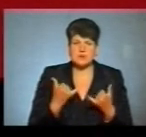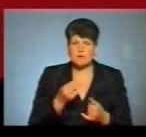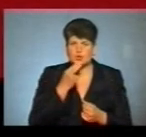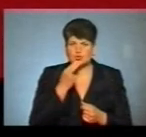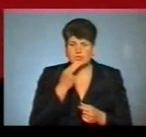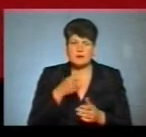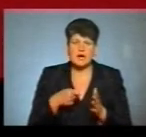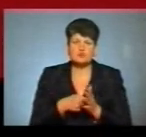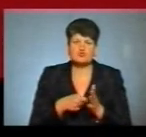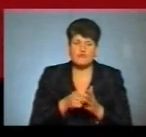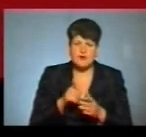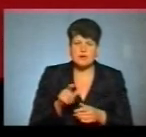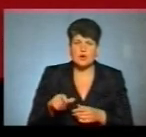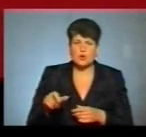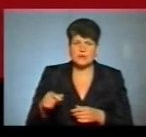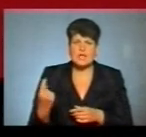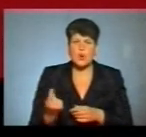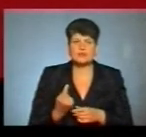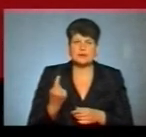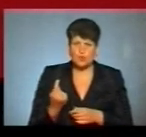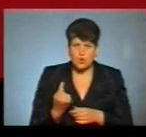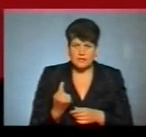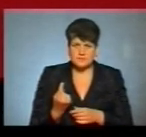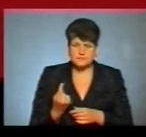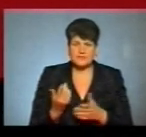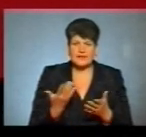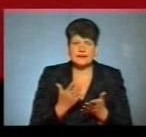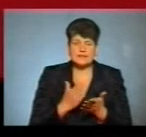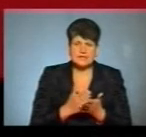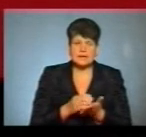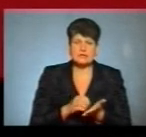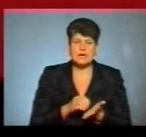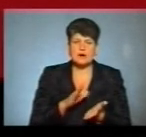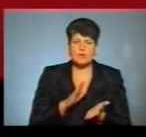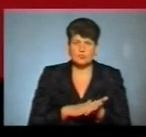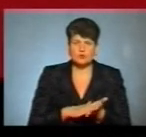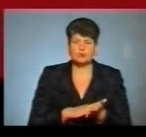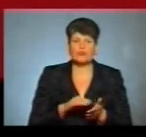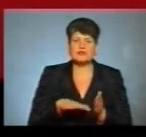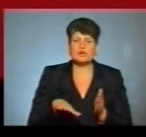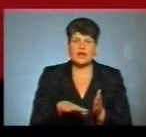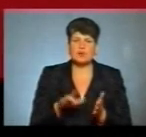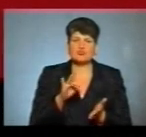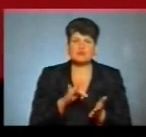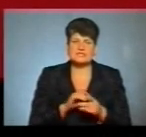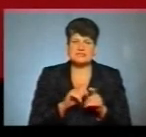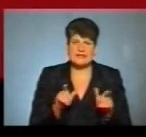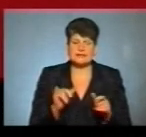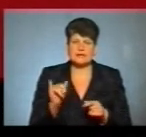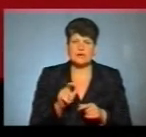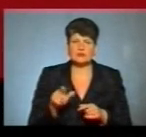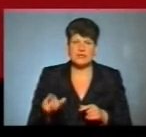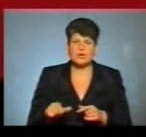продуктами харчування людей одиноких, які перебувають на обслуговуванні в територіальному центрі, та